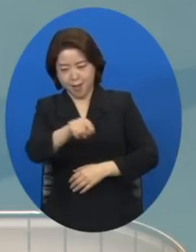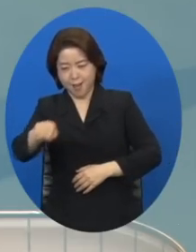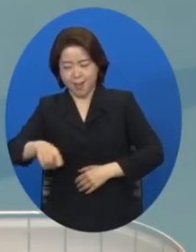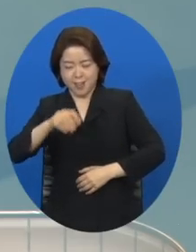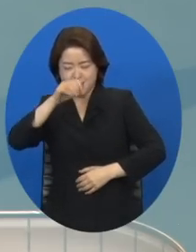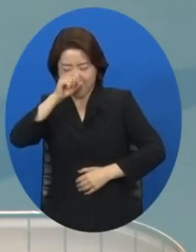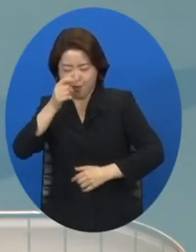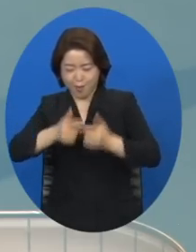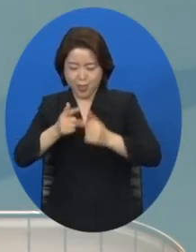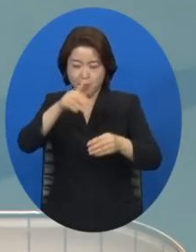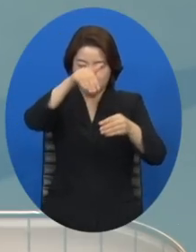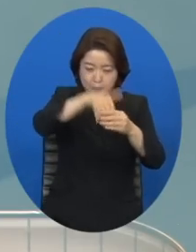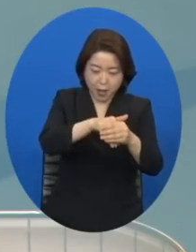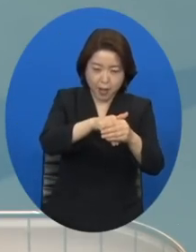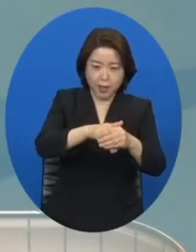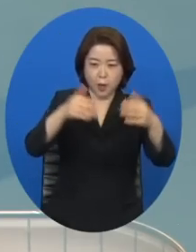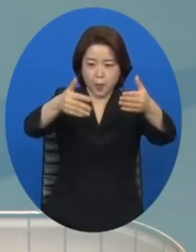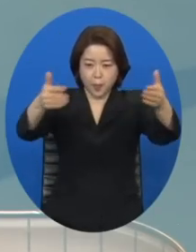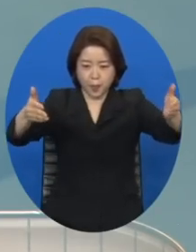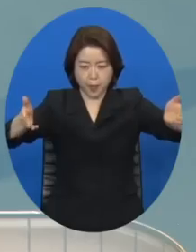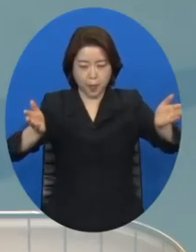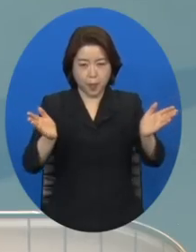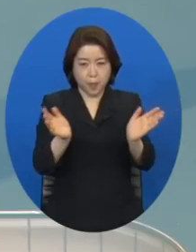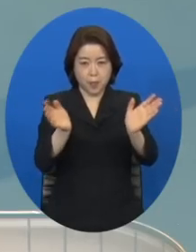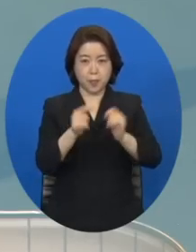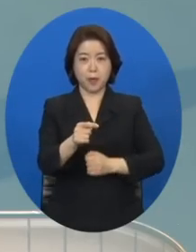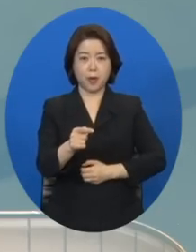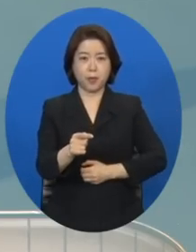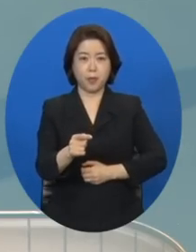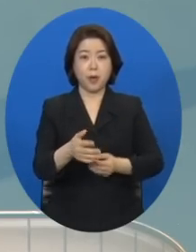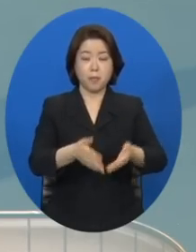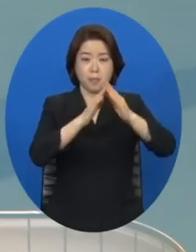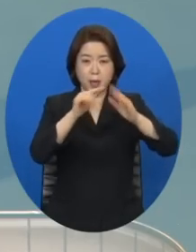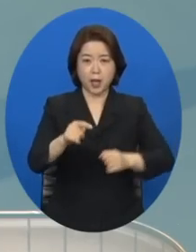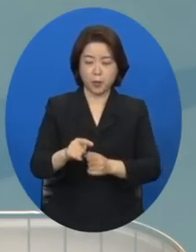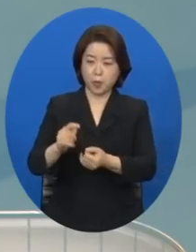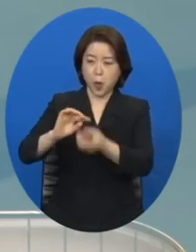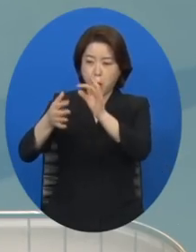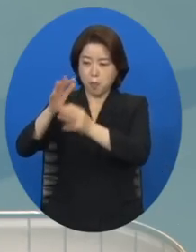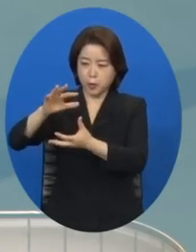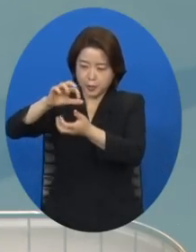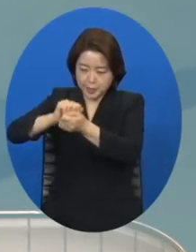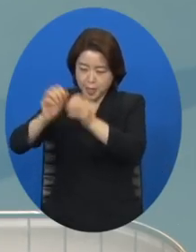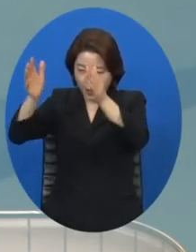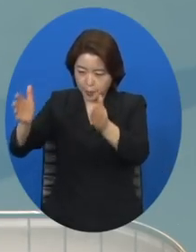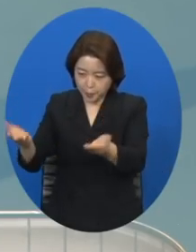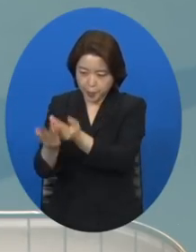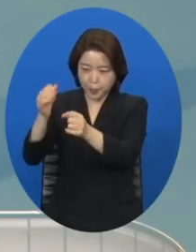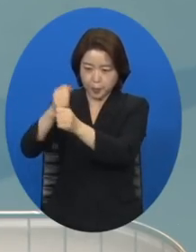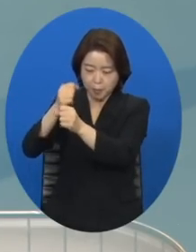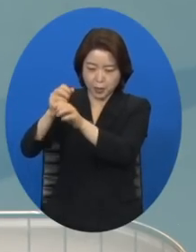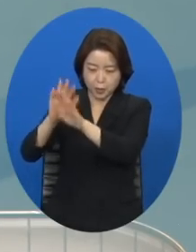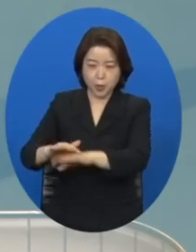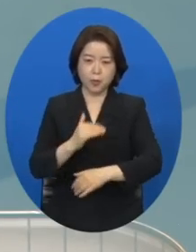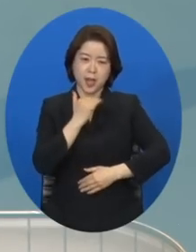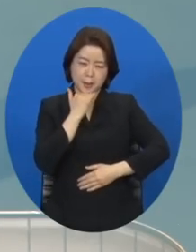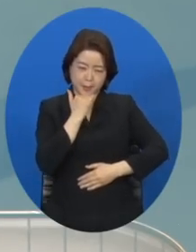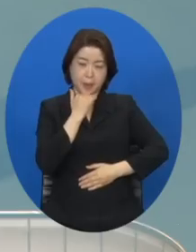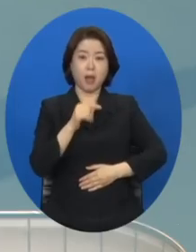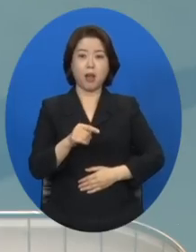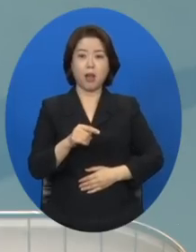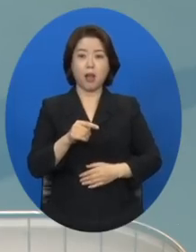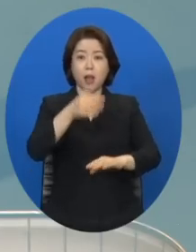포도나무를 심었네 그 가운데 망대를 세우고 거기에 포도주 짜는 것도 파놓고 좋은 포도가 맺기를 기다렸는데 열린